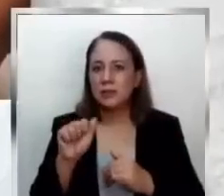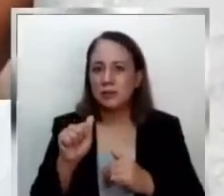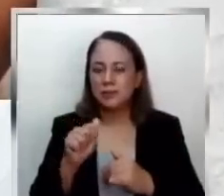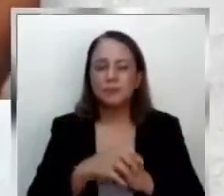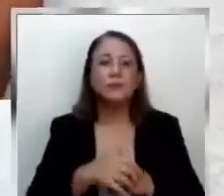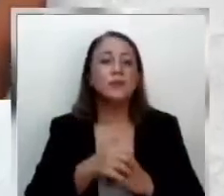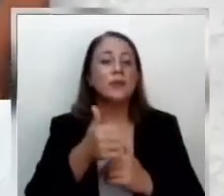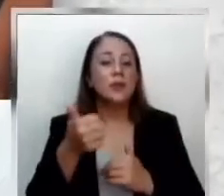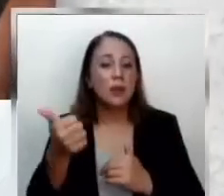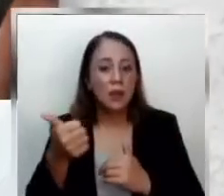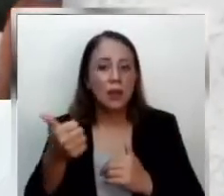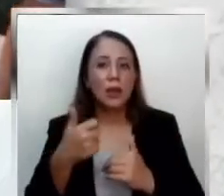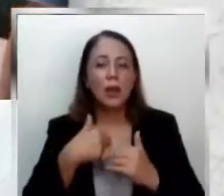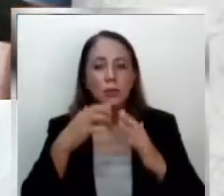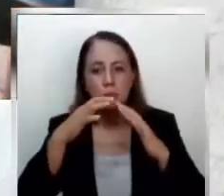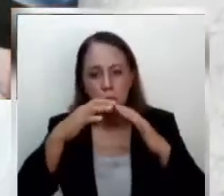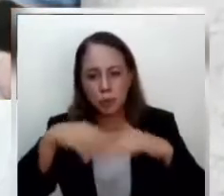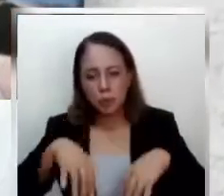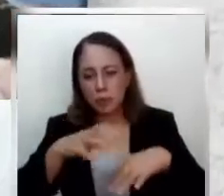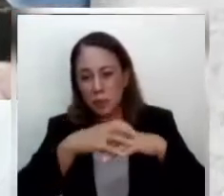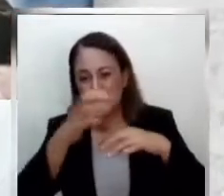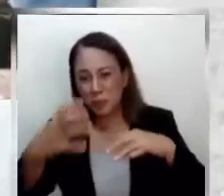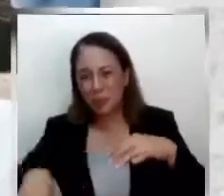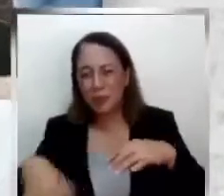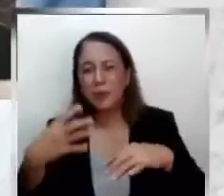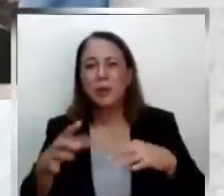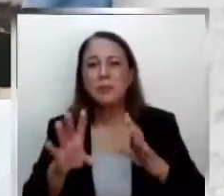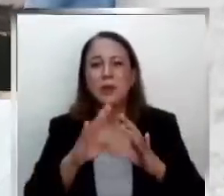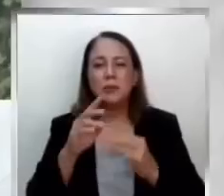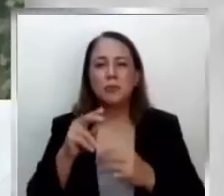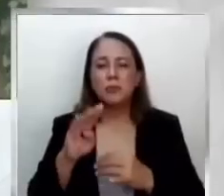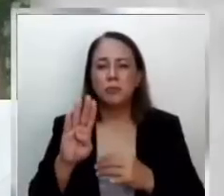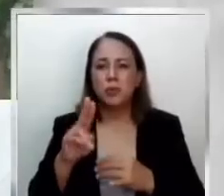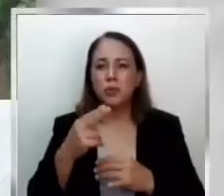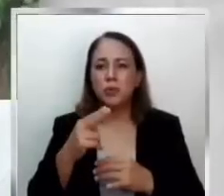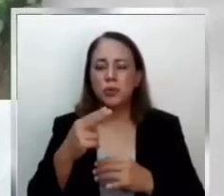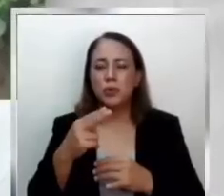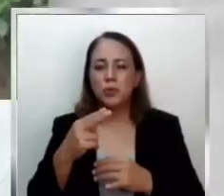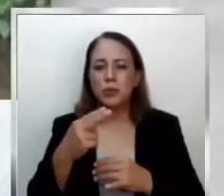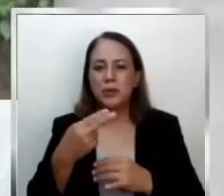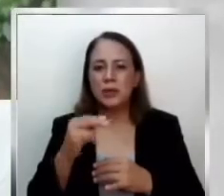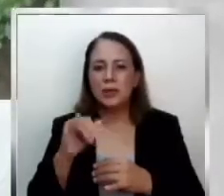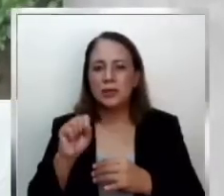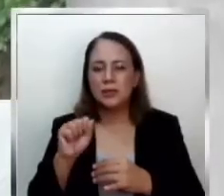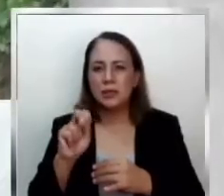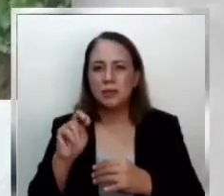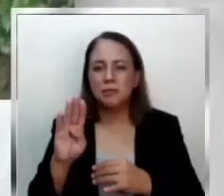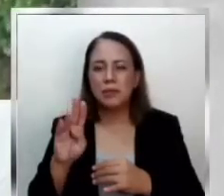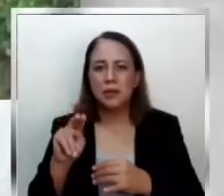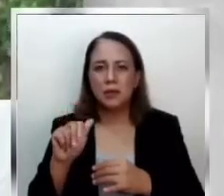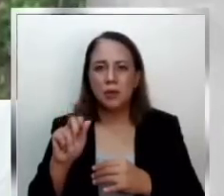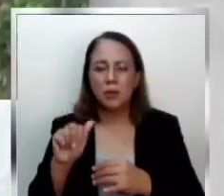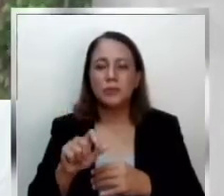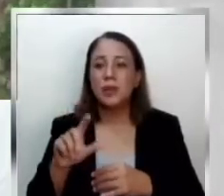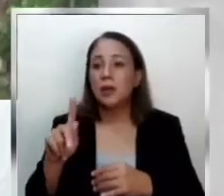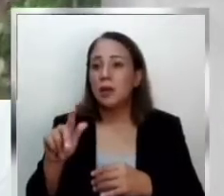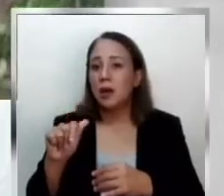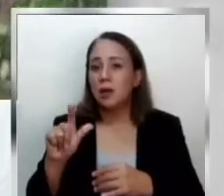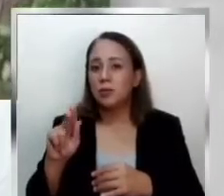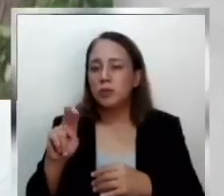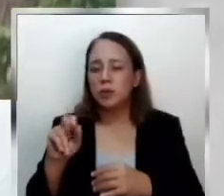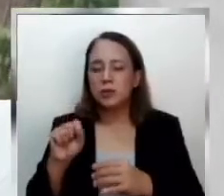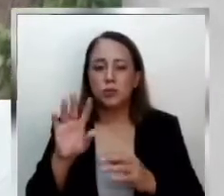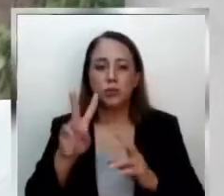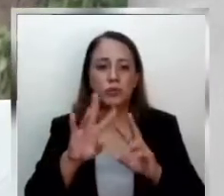rin pagguho ng lupa gaya sa mga barangay ng Buhisan at Banawa. Sa Barangay Kalunasan, 2 pamilya ang